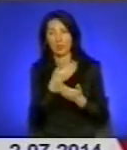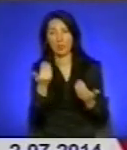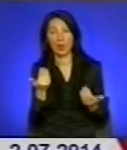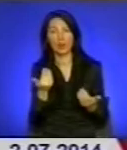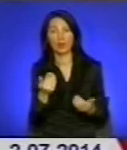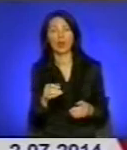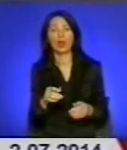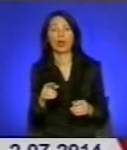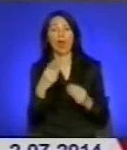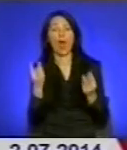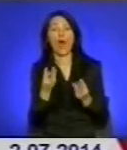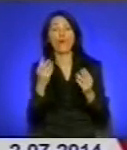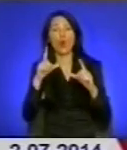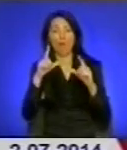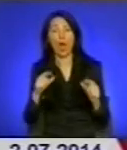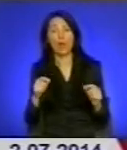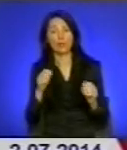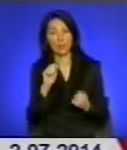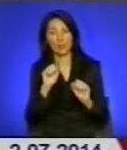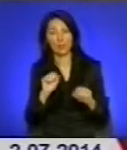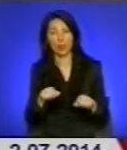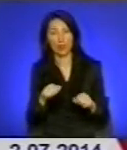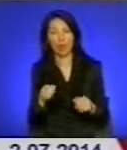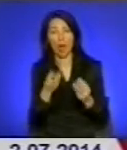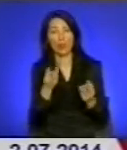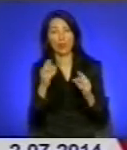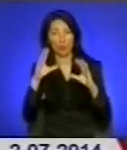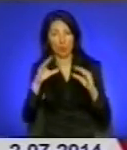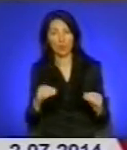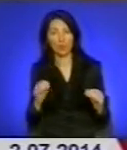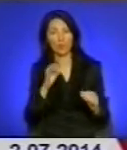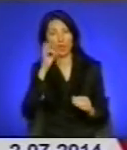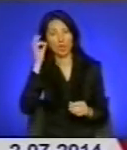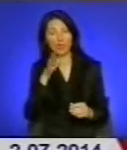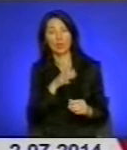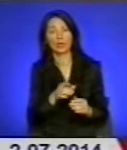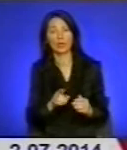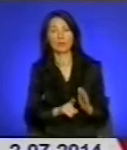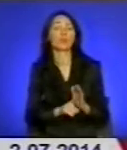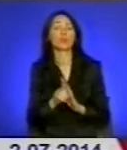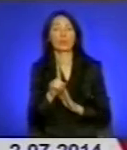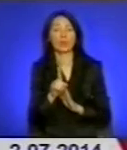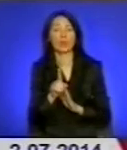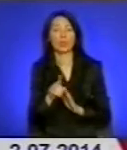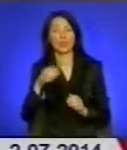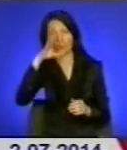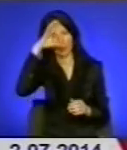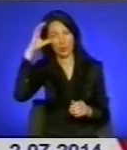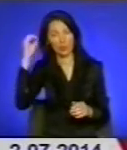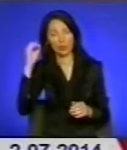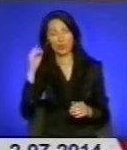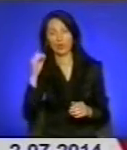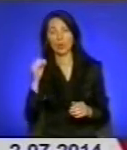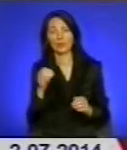ранній стадії Ну і основна проблема - це як правило наші храми в нічний час не охороняється при після